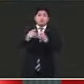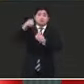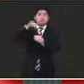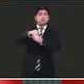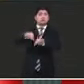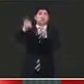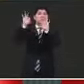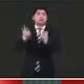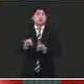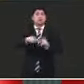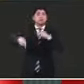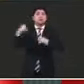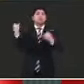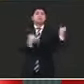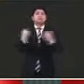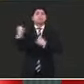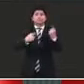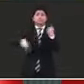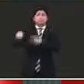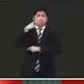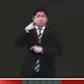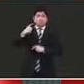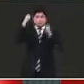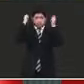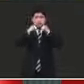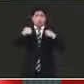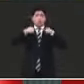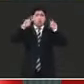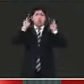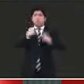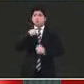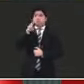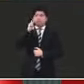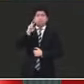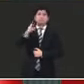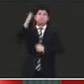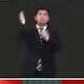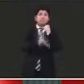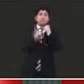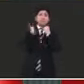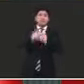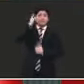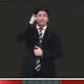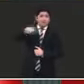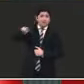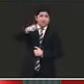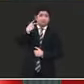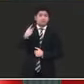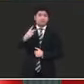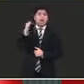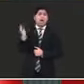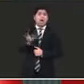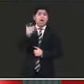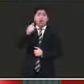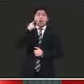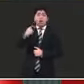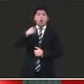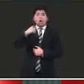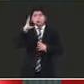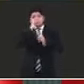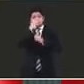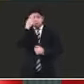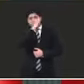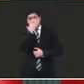başlayan tartışmalar bize başörtüsü konusunda yasakçı bir zihniyetin halen pusuda